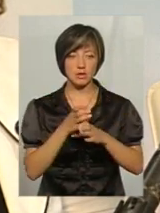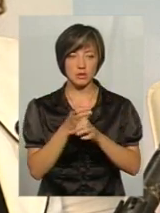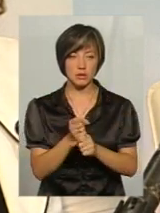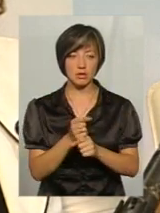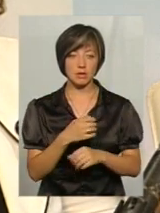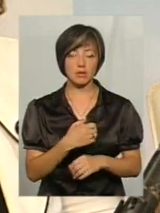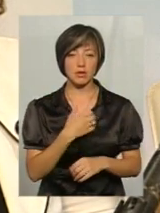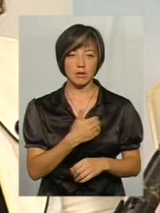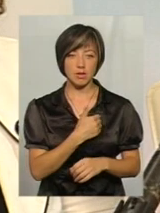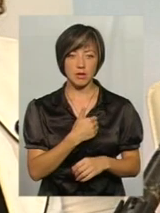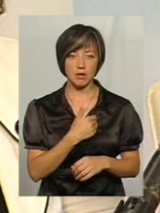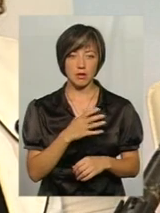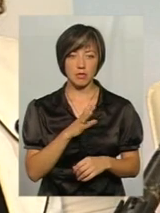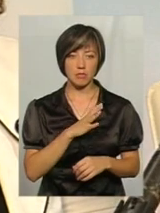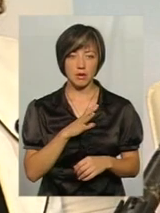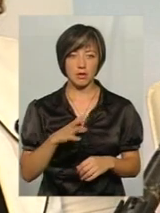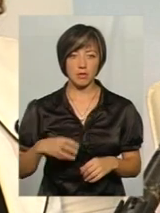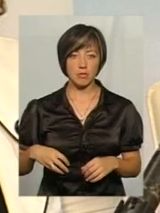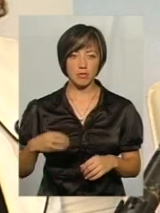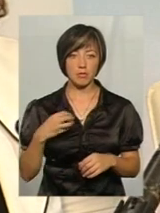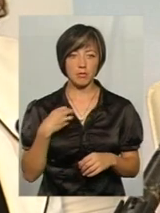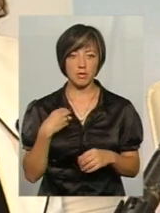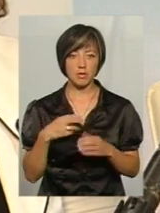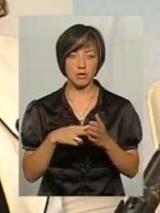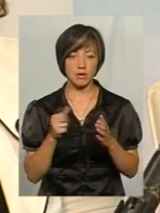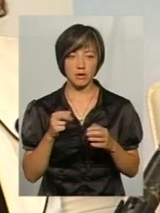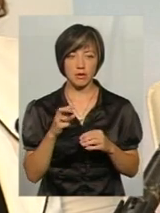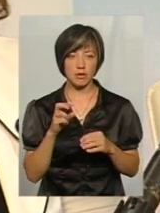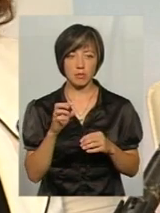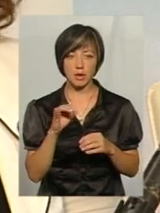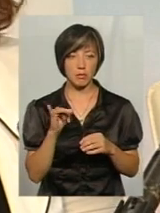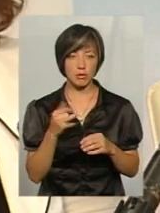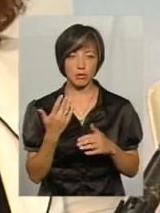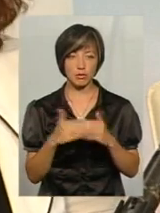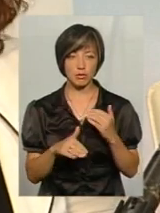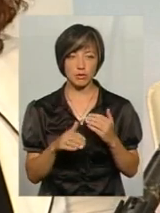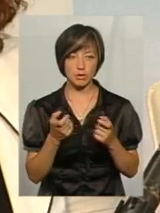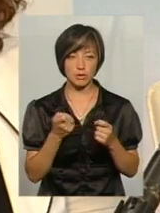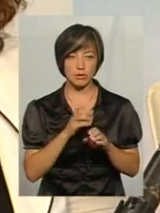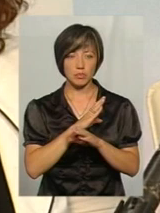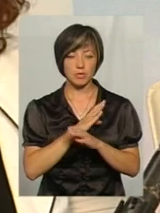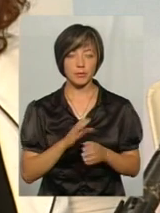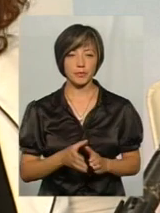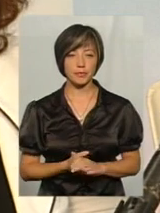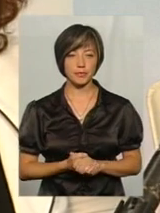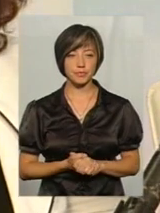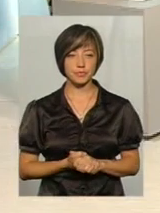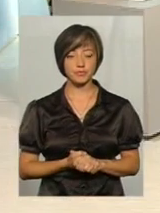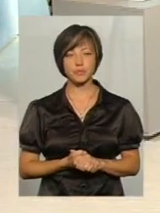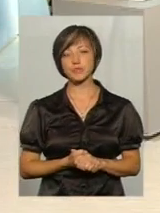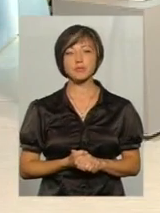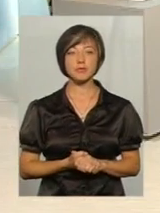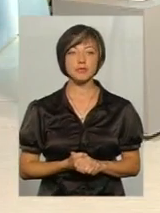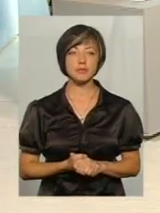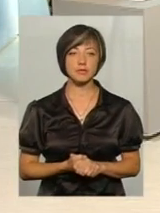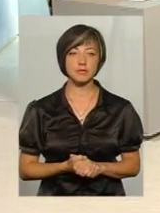и был микрофон включен буквально секунду. Я был уже на том свете. Буквально секунду они мне бегом.